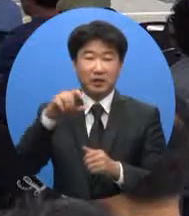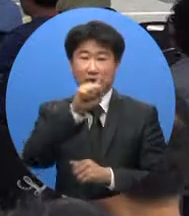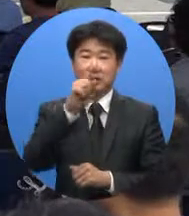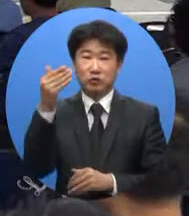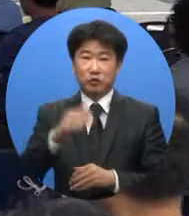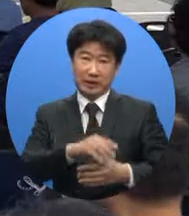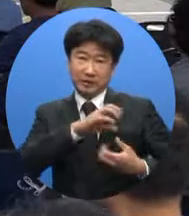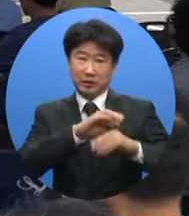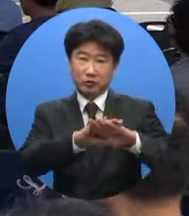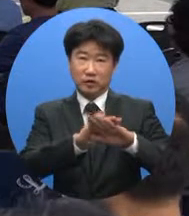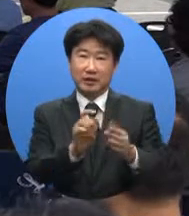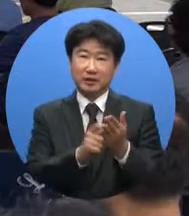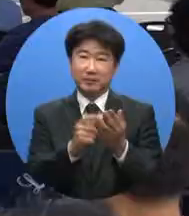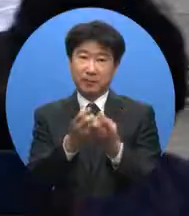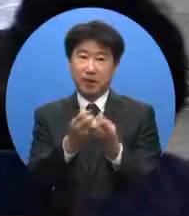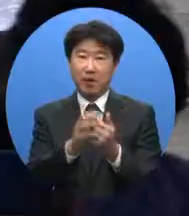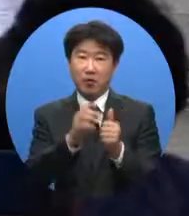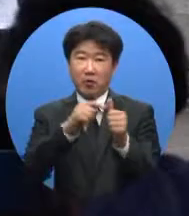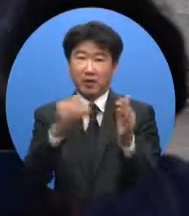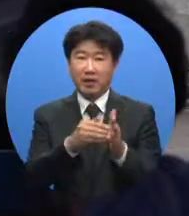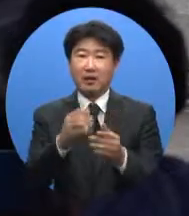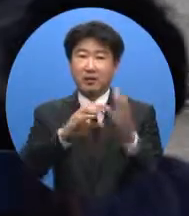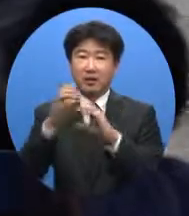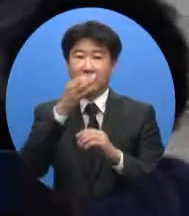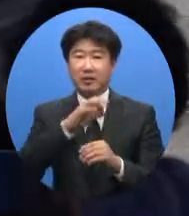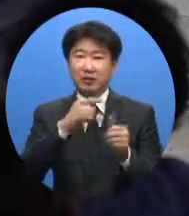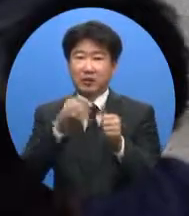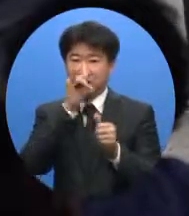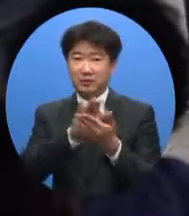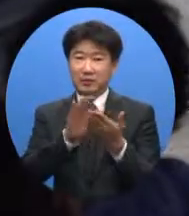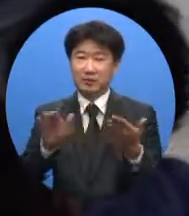합천소방서의 심폐소생술 응급처치 교육도 이뤄져 더욱 알찬 훈련이 됐습니다.